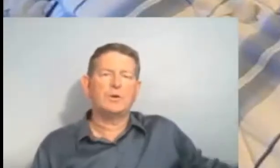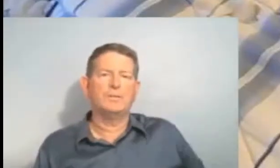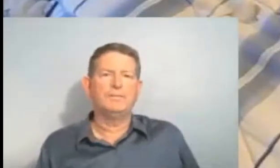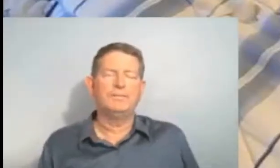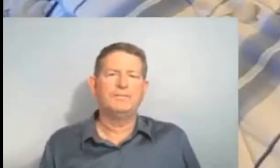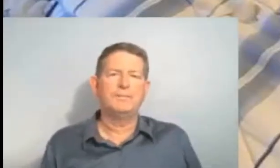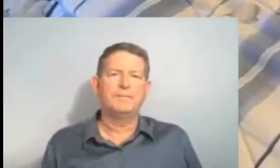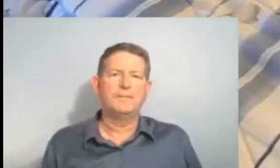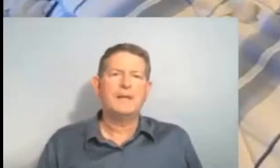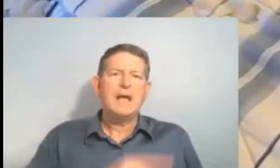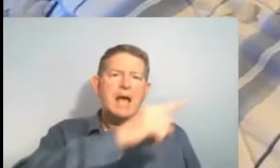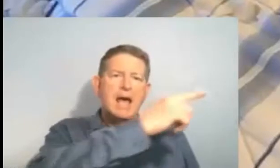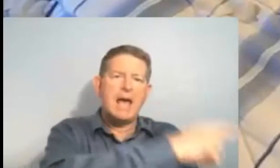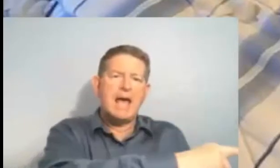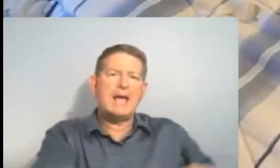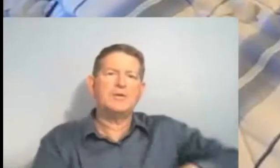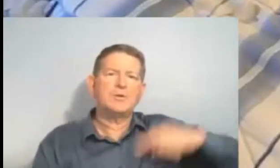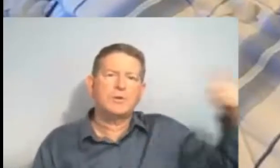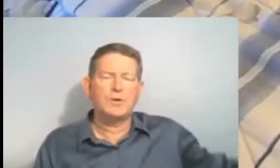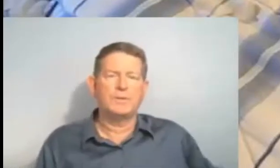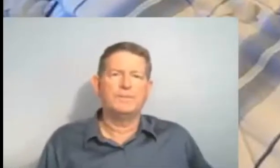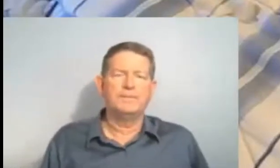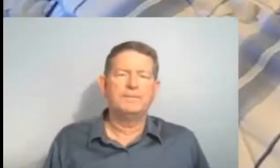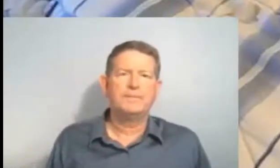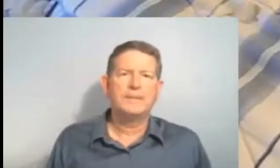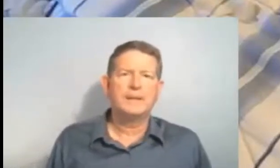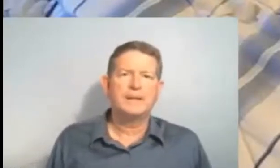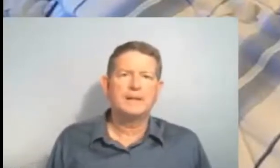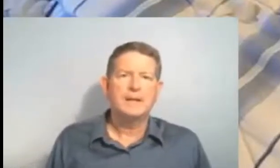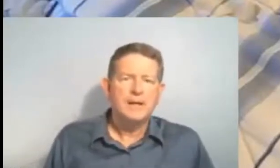Il se. Elle se.